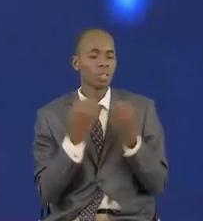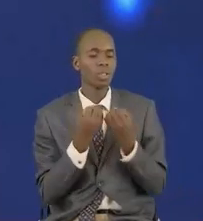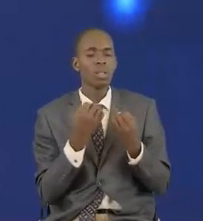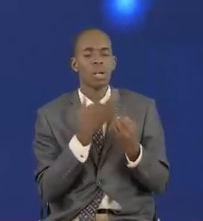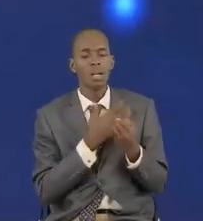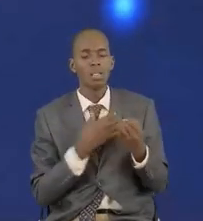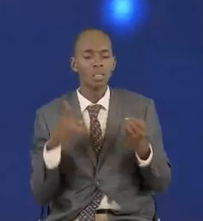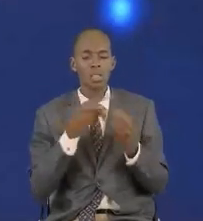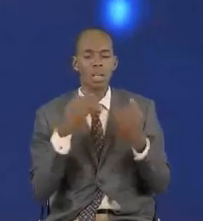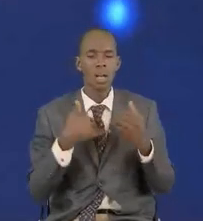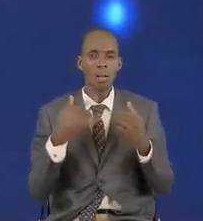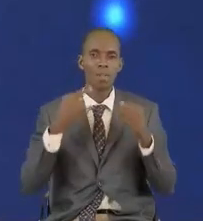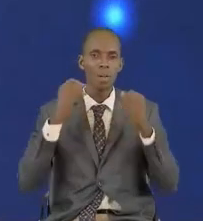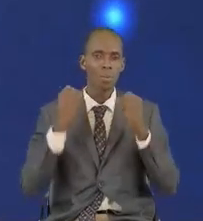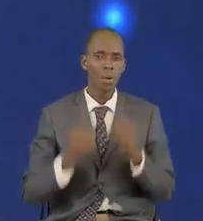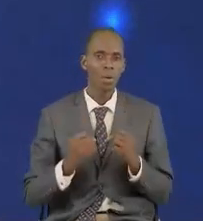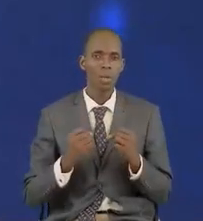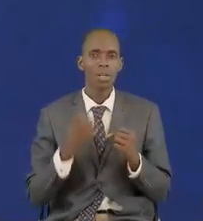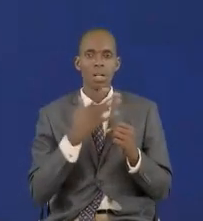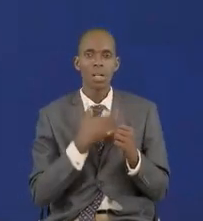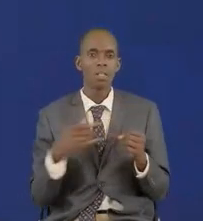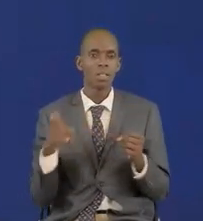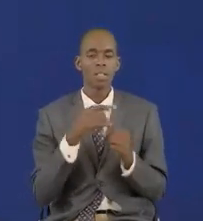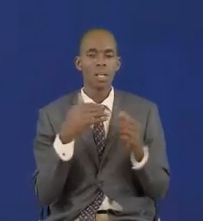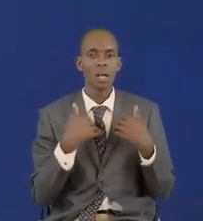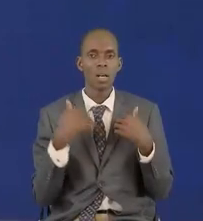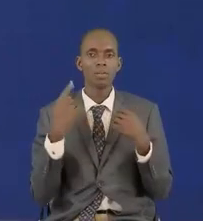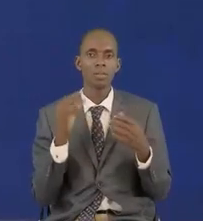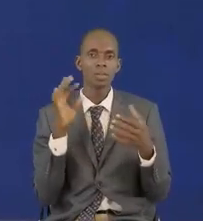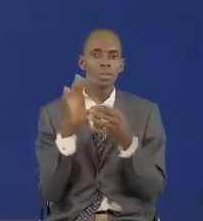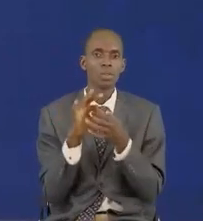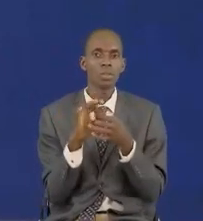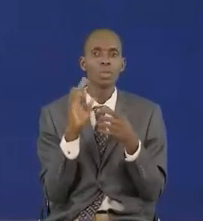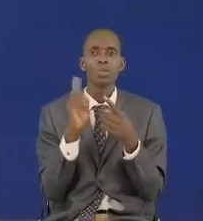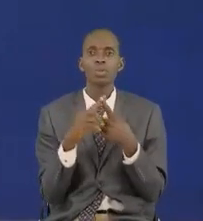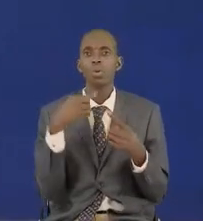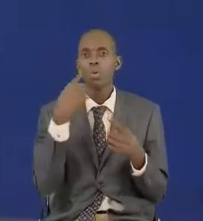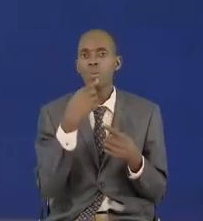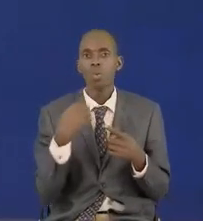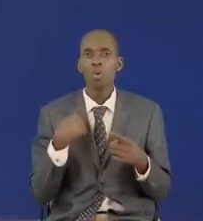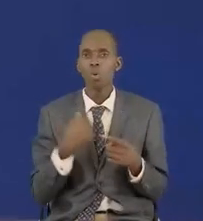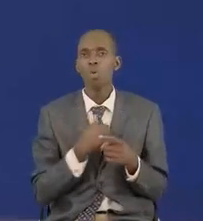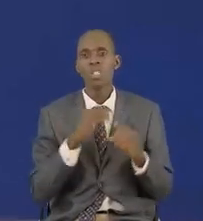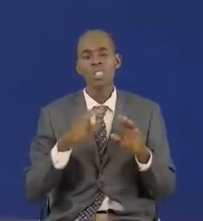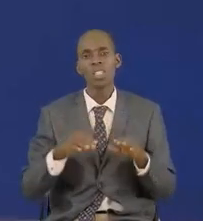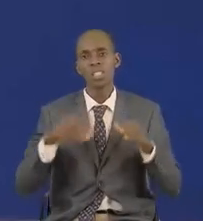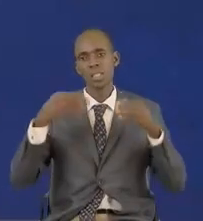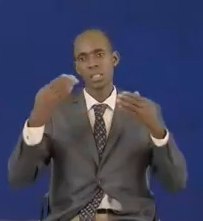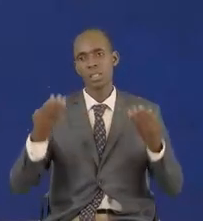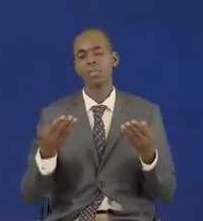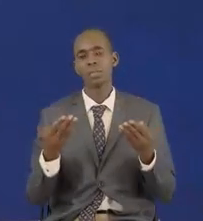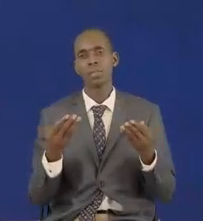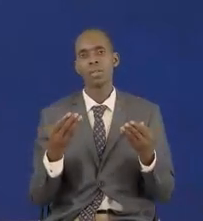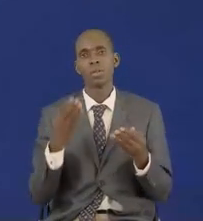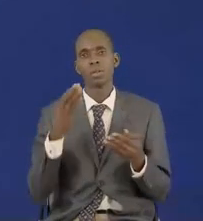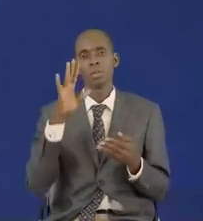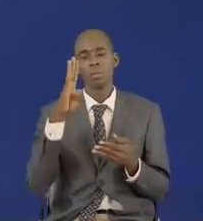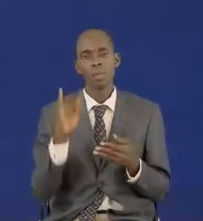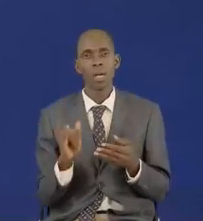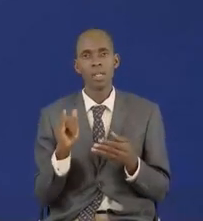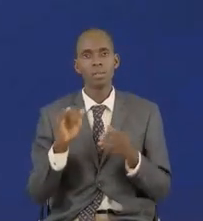et leur connexion nous ne leur aide pas un instant et